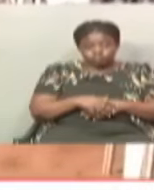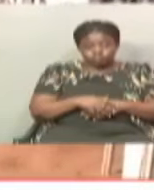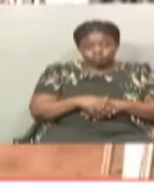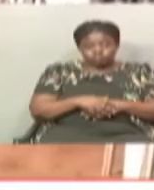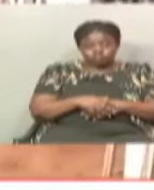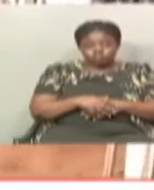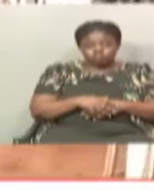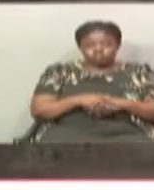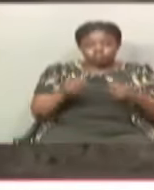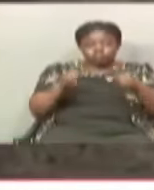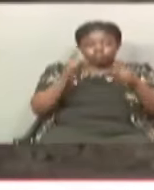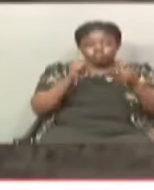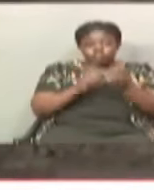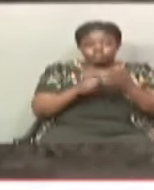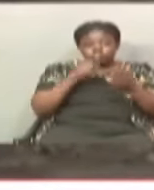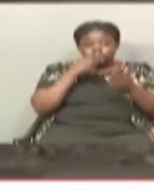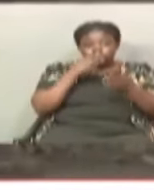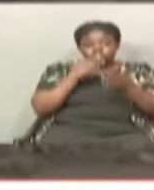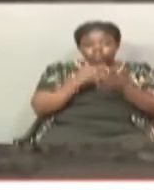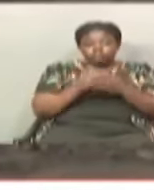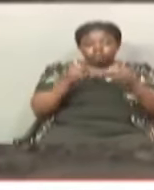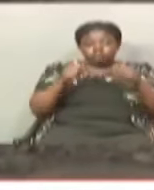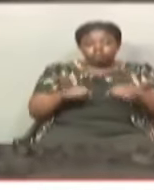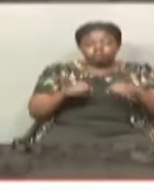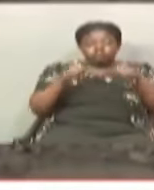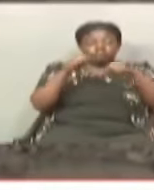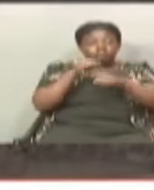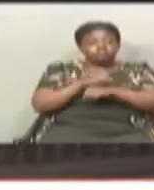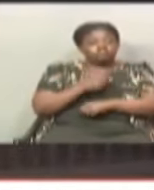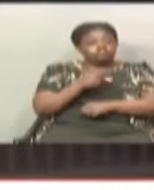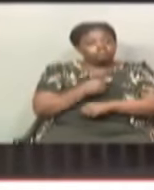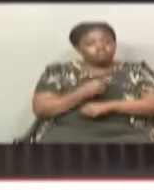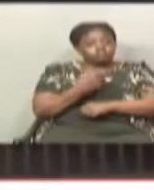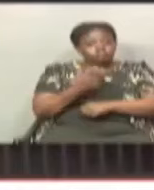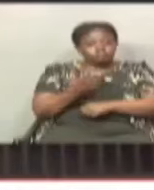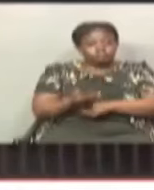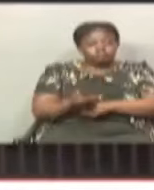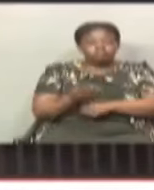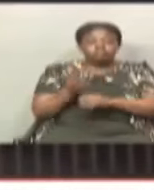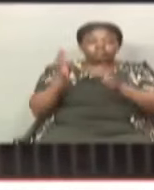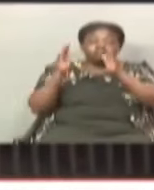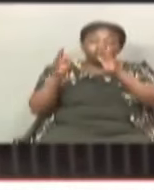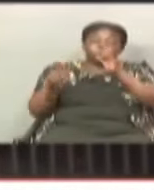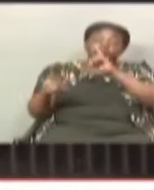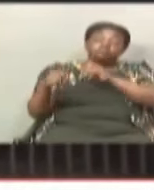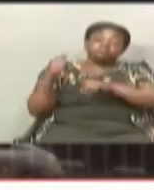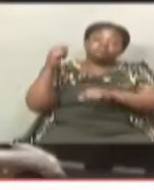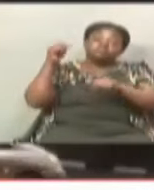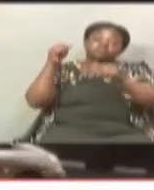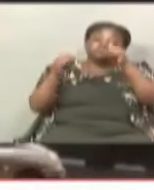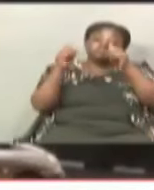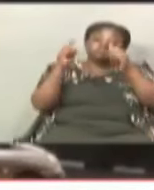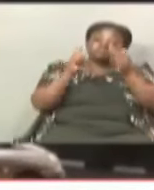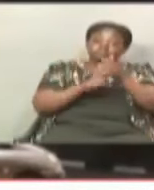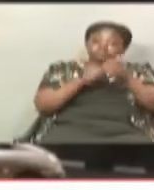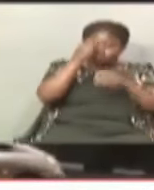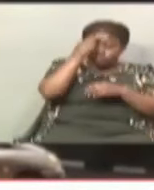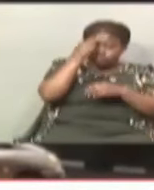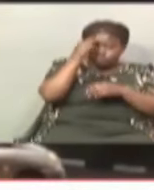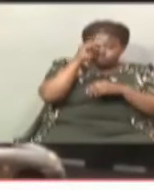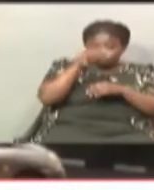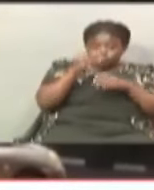tutandise okufuna ebale ebirungi mungire muna bakulira esimu ya St Patrick Primary School ekirabo kyaganyiza olw'obuwanguzi batuukako olw'abayizi baabwe okola